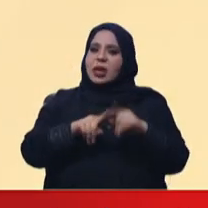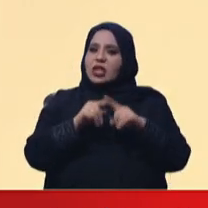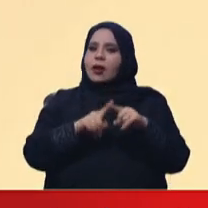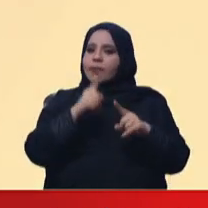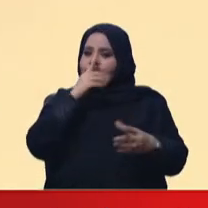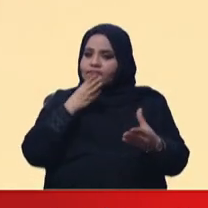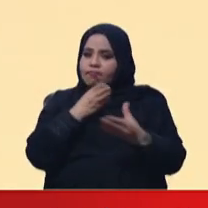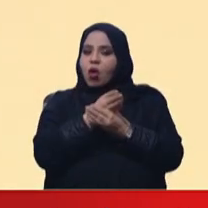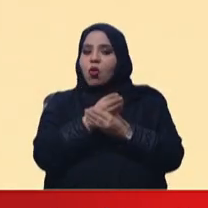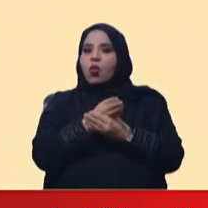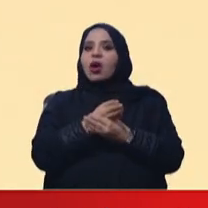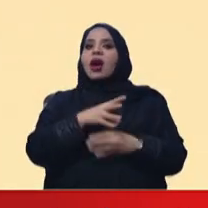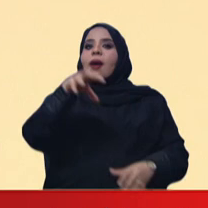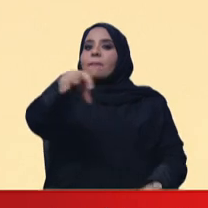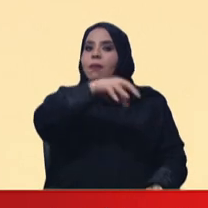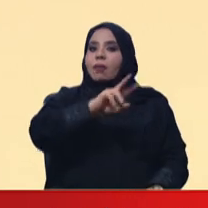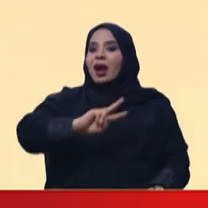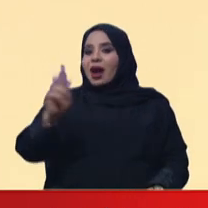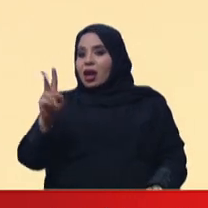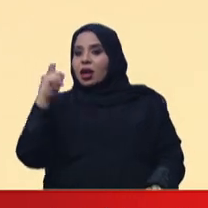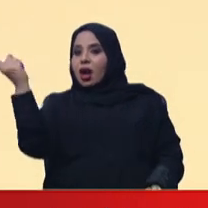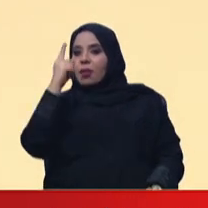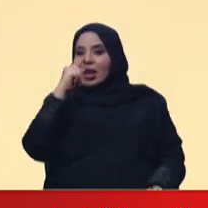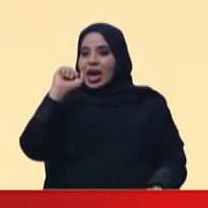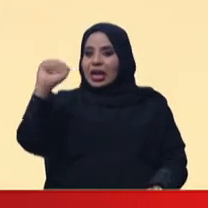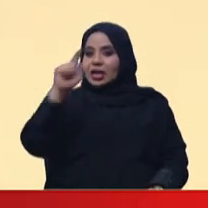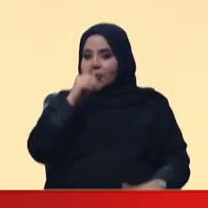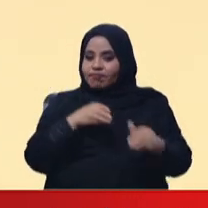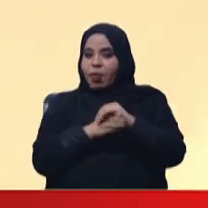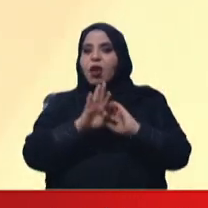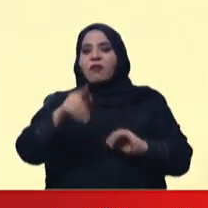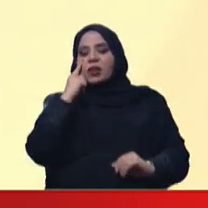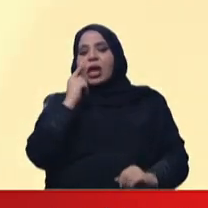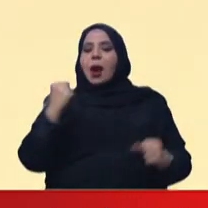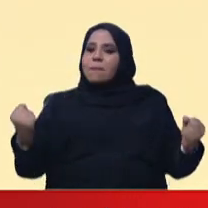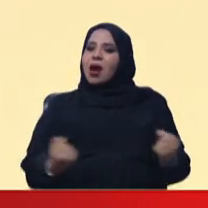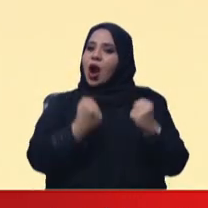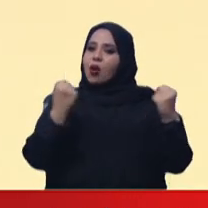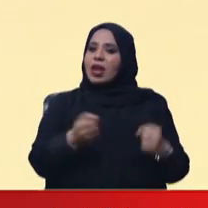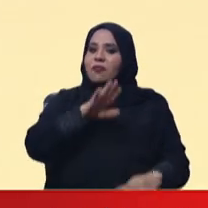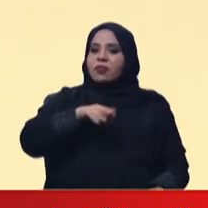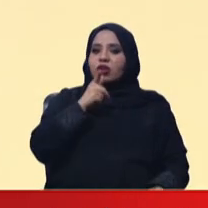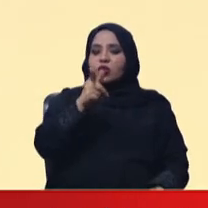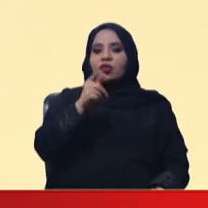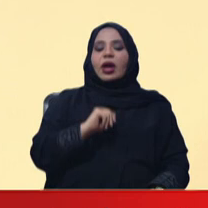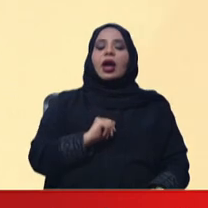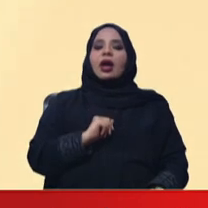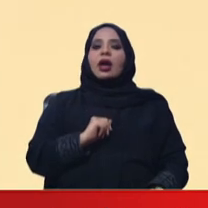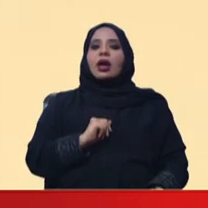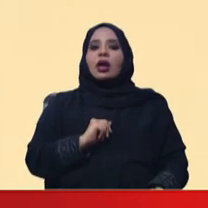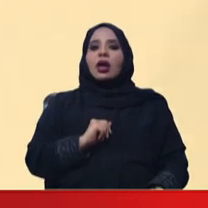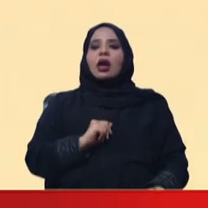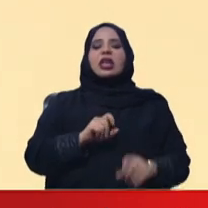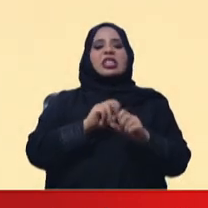التدخلات من بعض الأطراف الإقليمية في شؤون الدول في محاولة منها لتقويض مفهوم الدولة ونشر